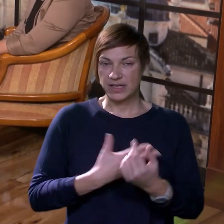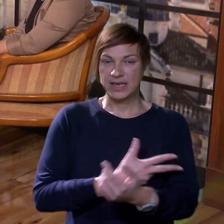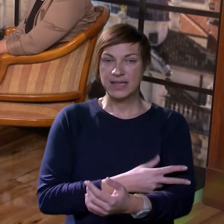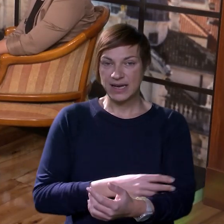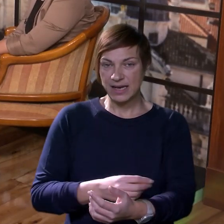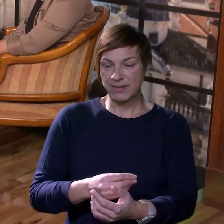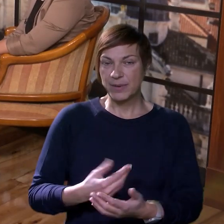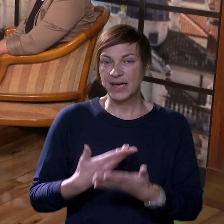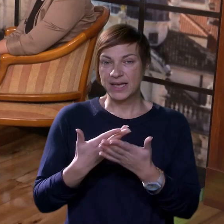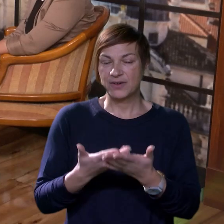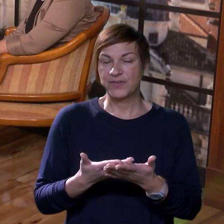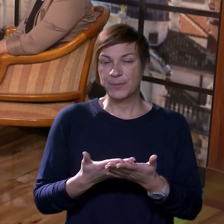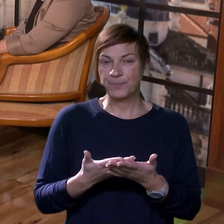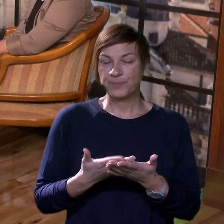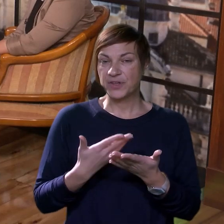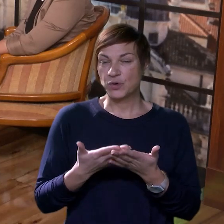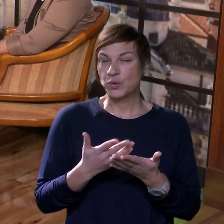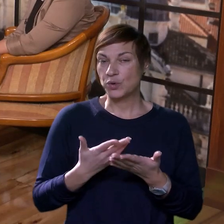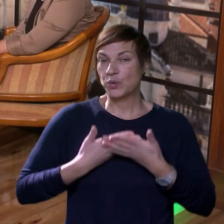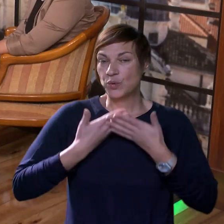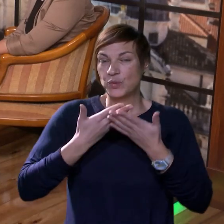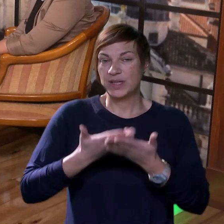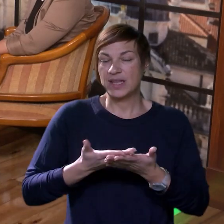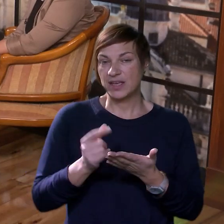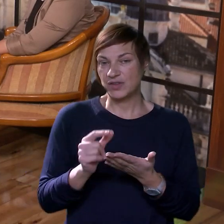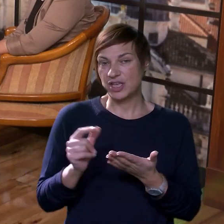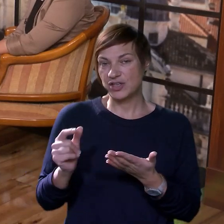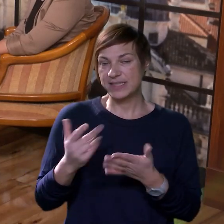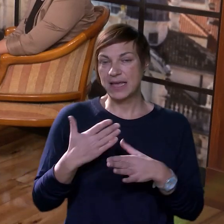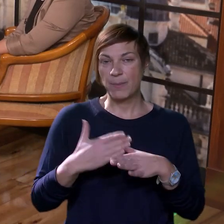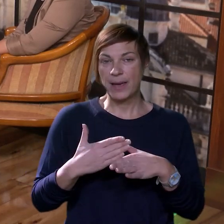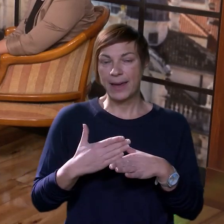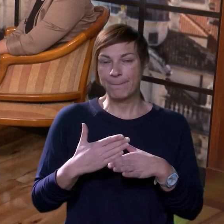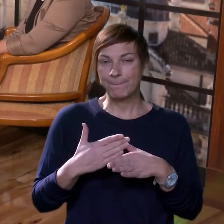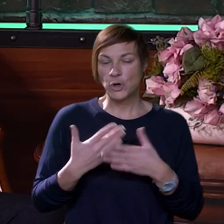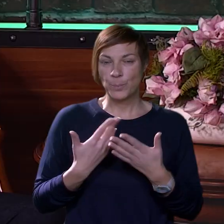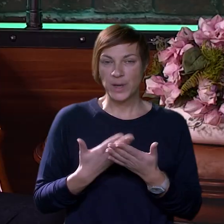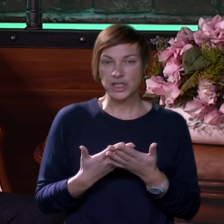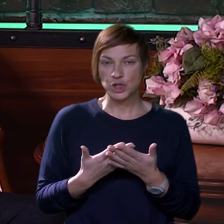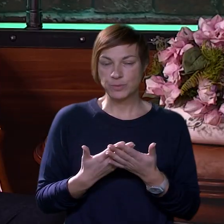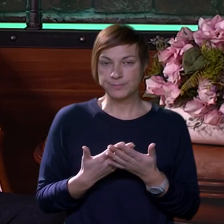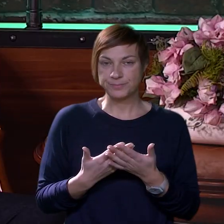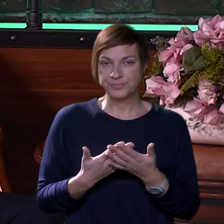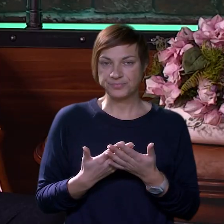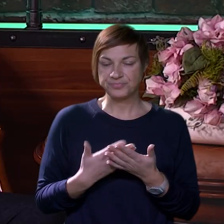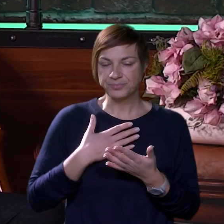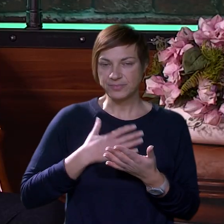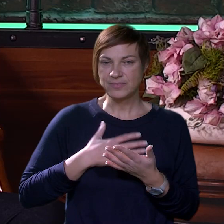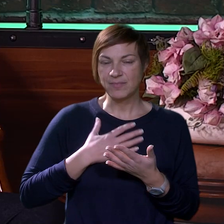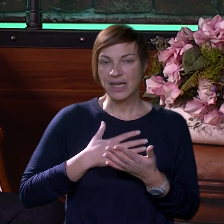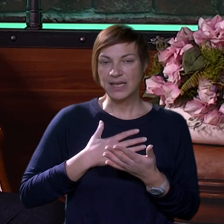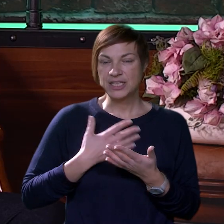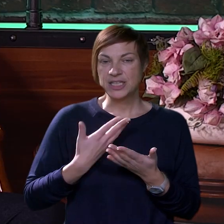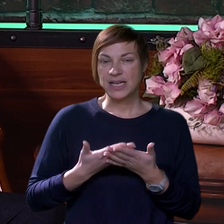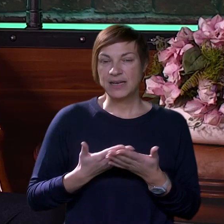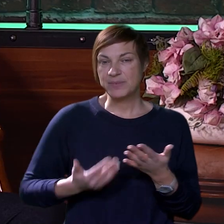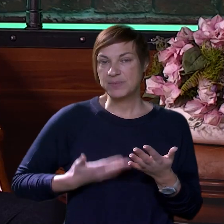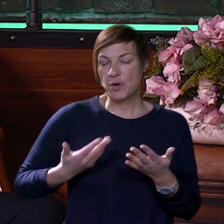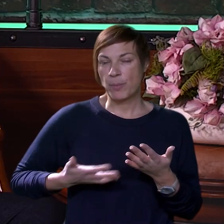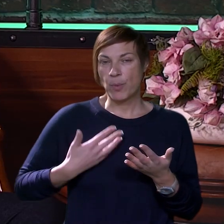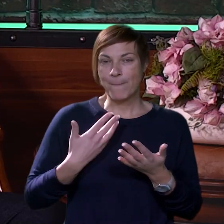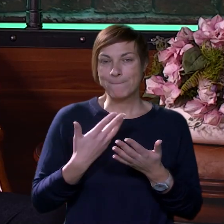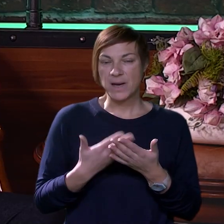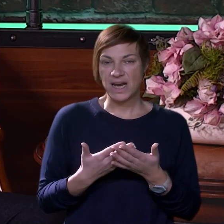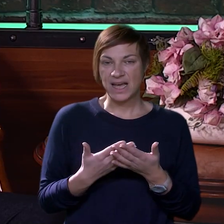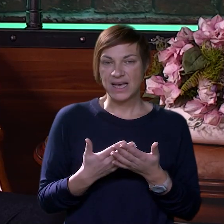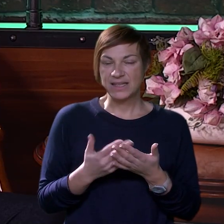derivateljima krvi, koji daju nesebično dio sebe i pomažu na taj način. Željeli bismo pomladiti